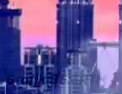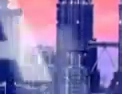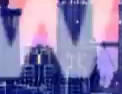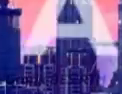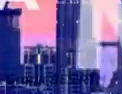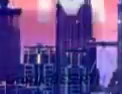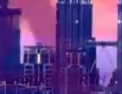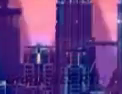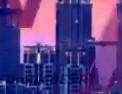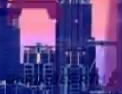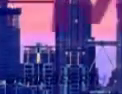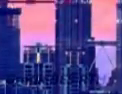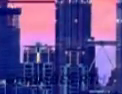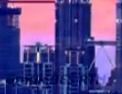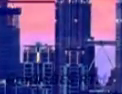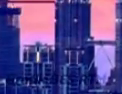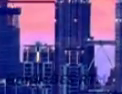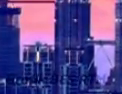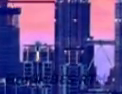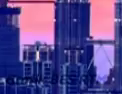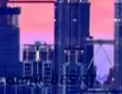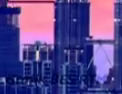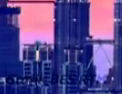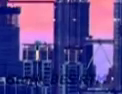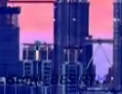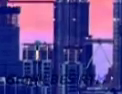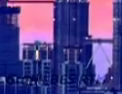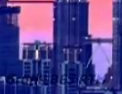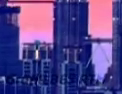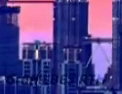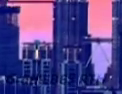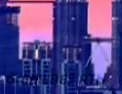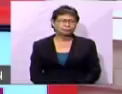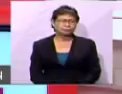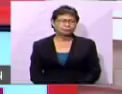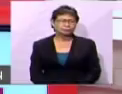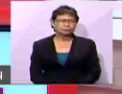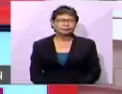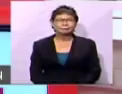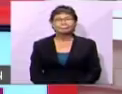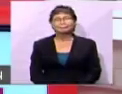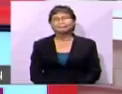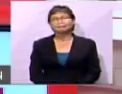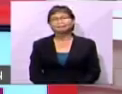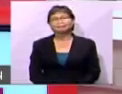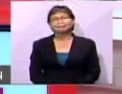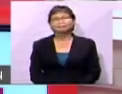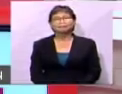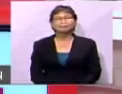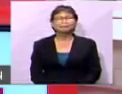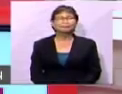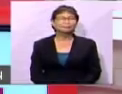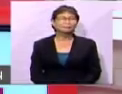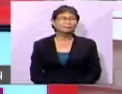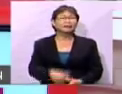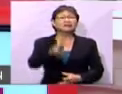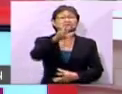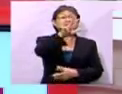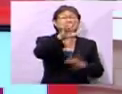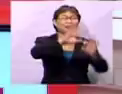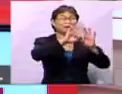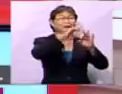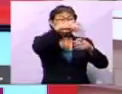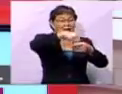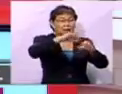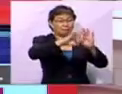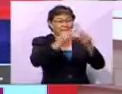Seri Muhammad Najib Tun Abdul Razak, ia menjadi bukti bahawa negara tidak bankrupt. Menurut beliau, kerajaan membuat keputusan